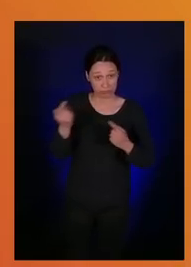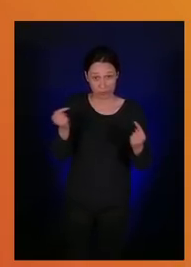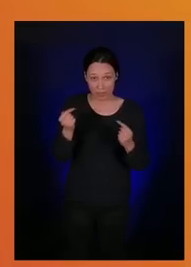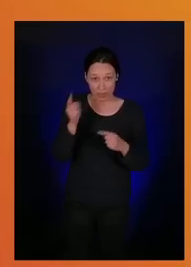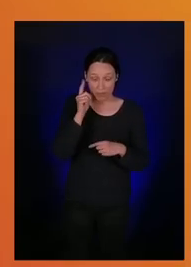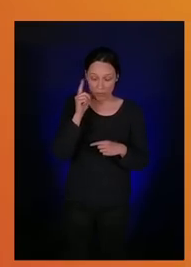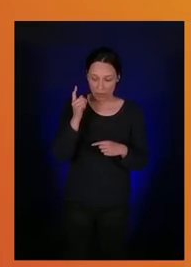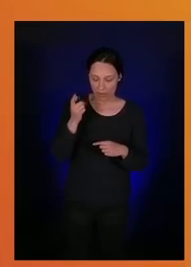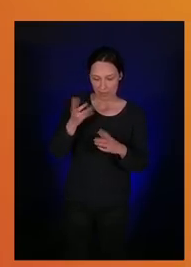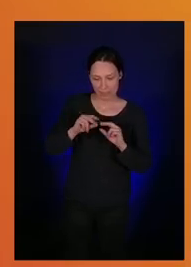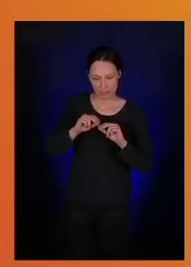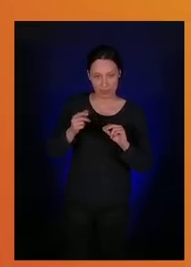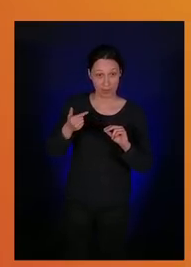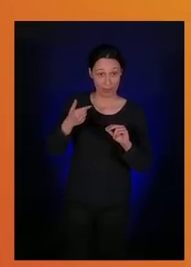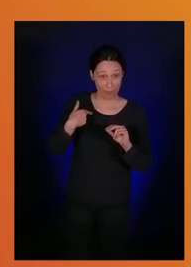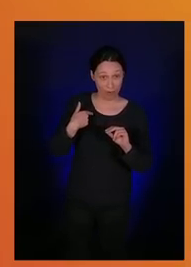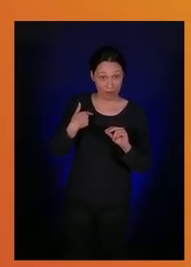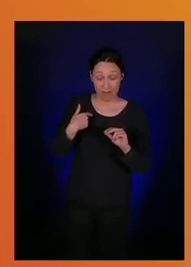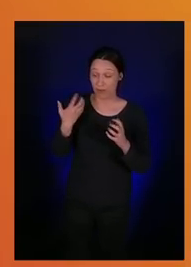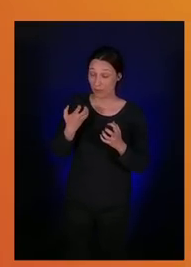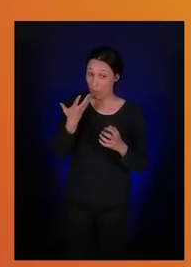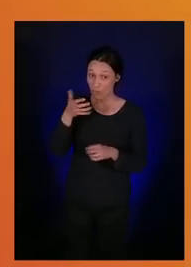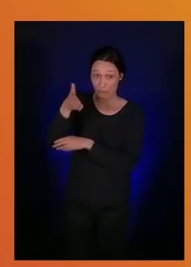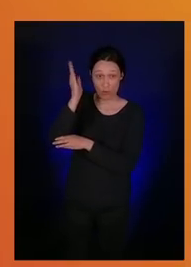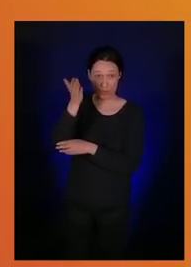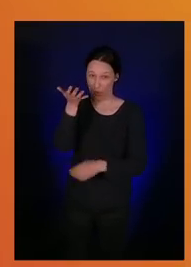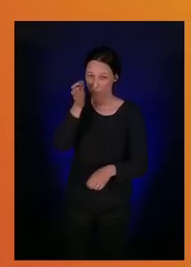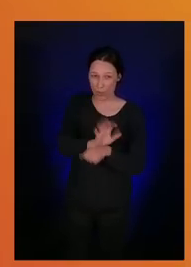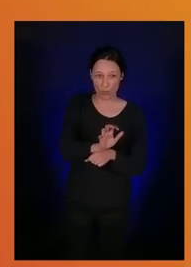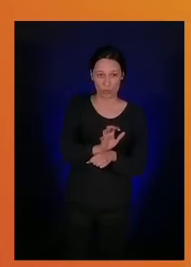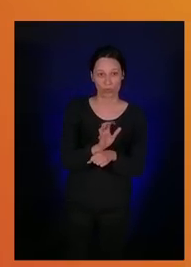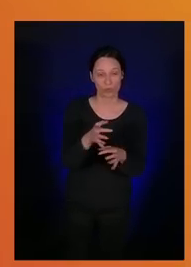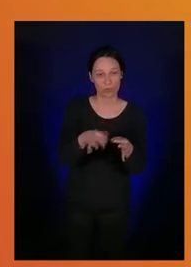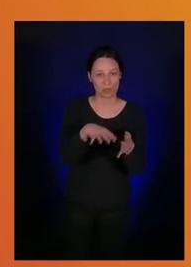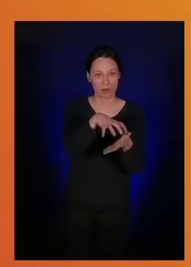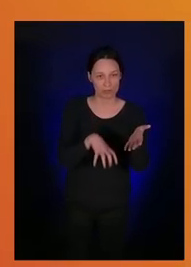j'ai le mandat de mon syndicat pour voter contre le bilan d'activité. Vous le savez,